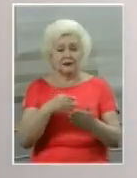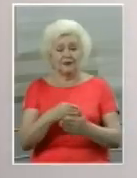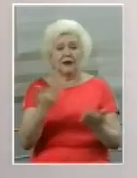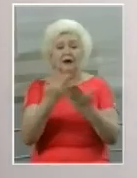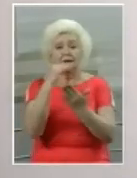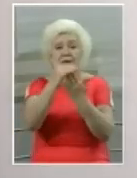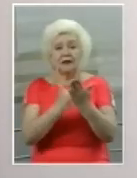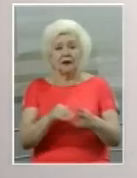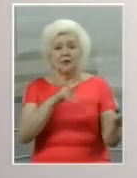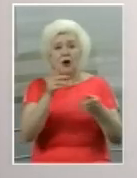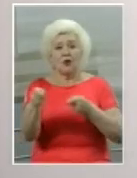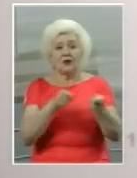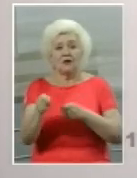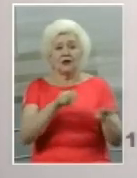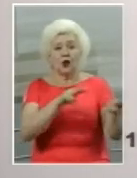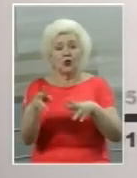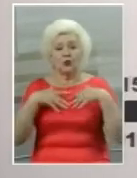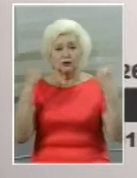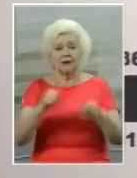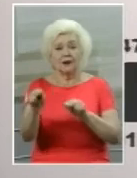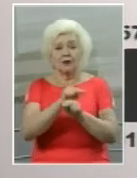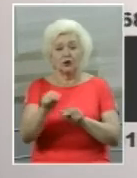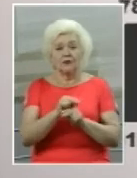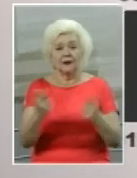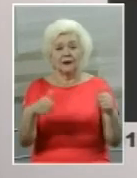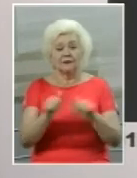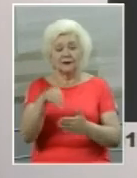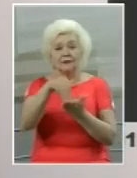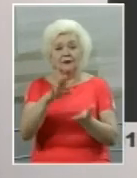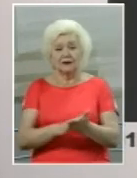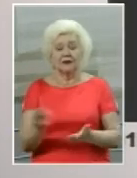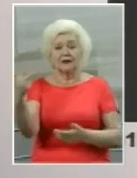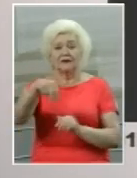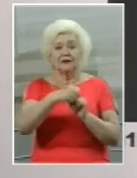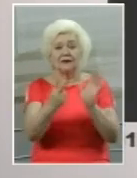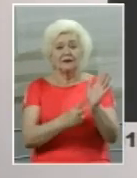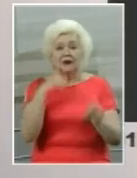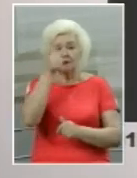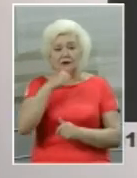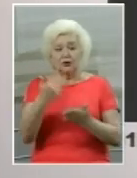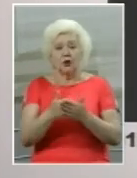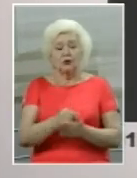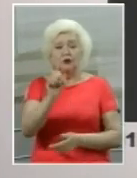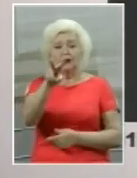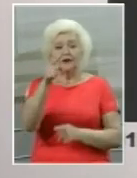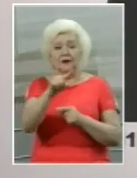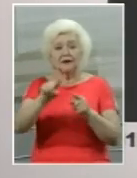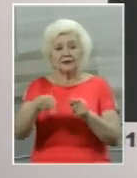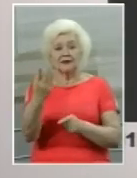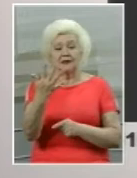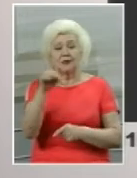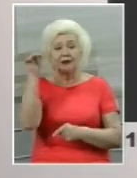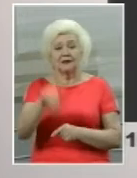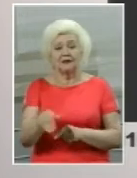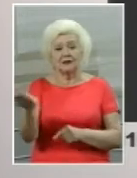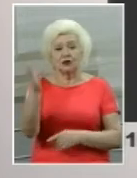даними Управління охорони здоров'я, у лікувальних закладах міста зареєстровано 2017 року майже 12,5 тисяч осіб